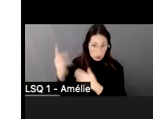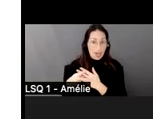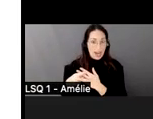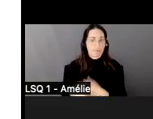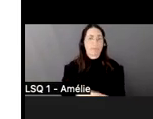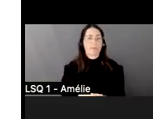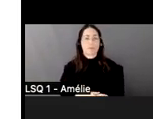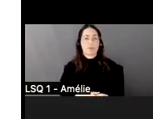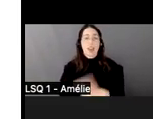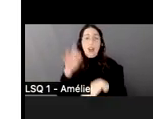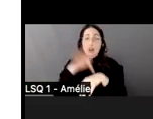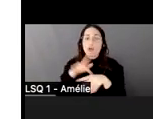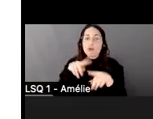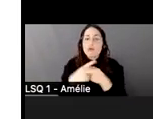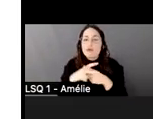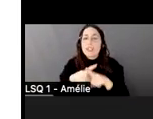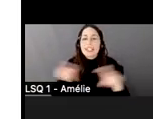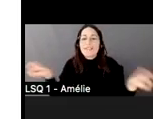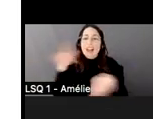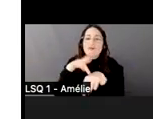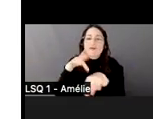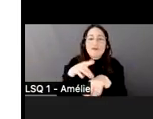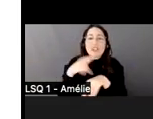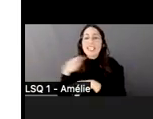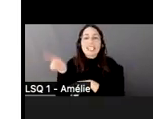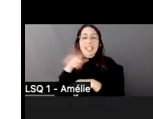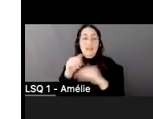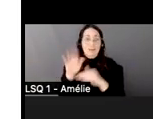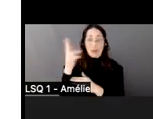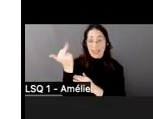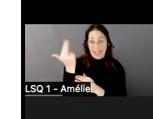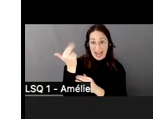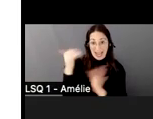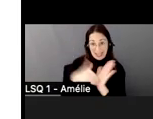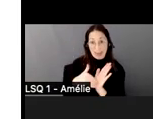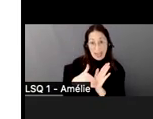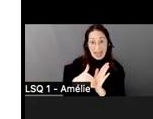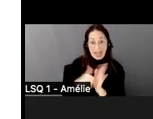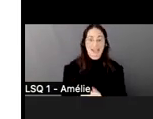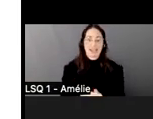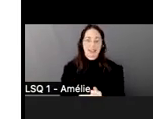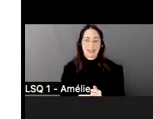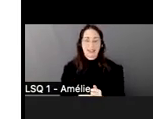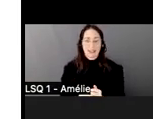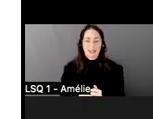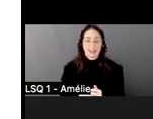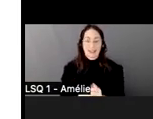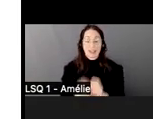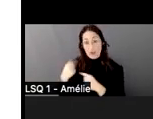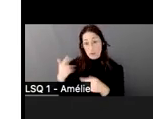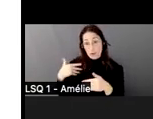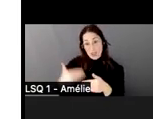visiteurs de la trousse, à outils, nous avons enregistré plus de 13 000 visiteurs jusqu'à ce